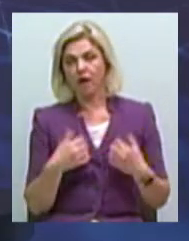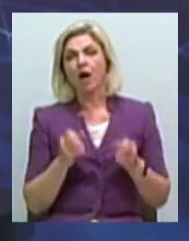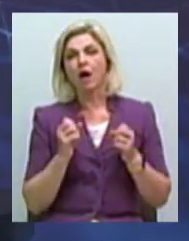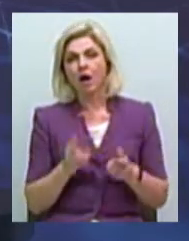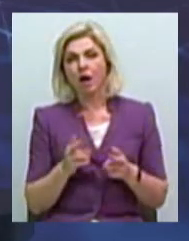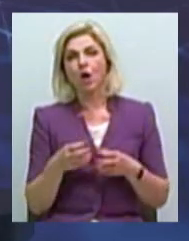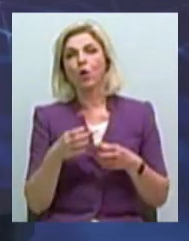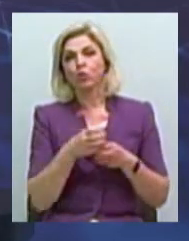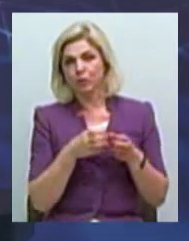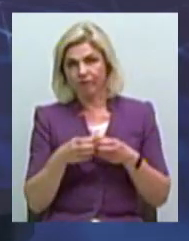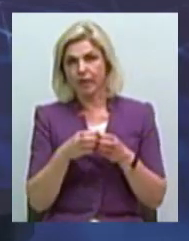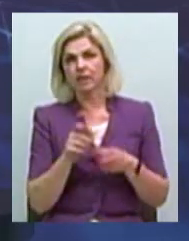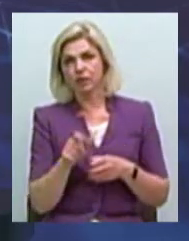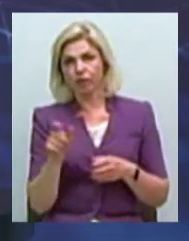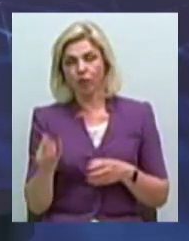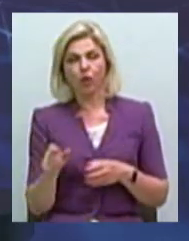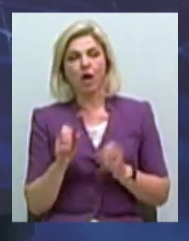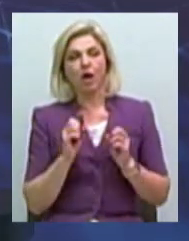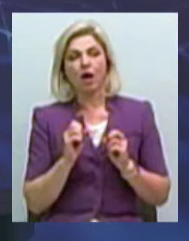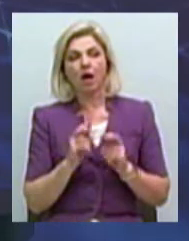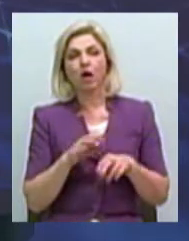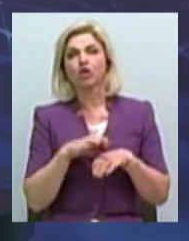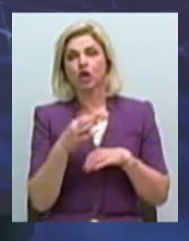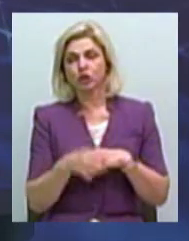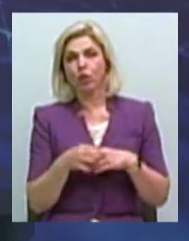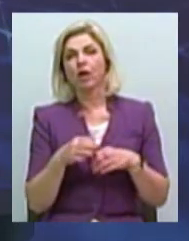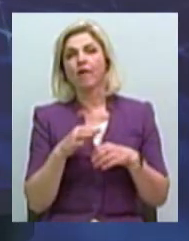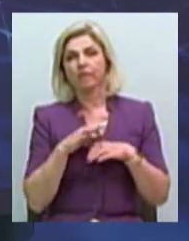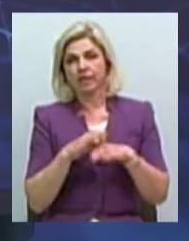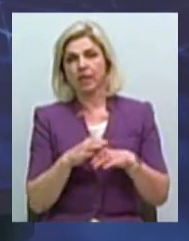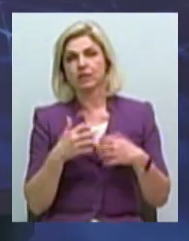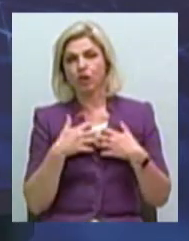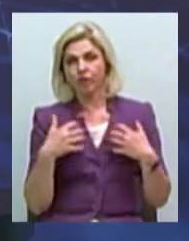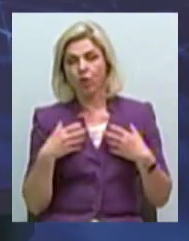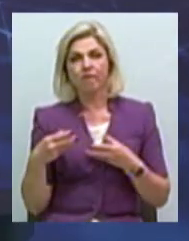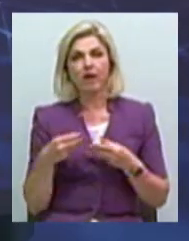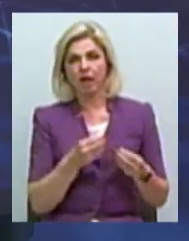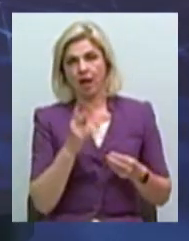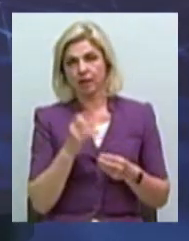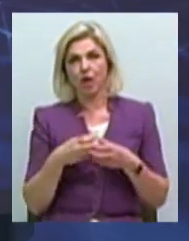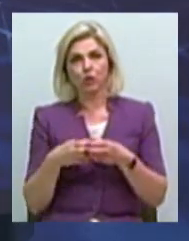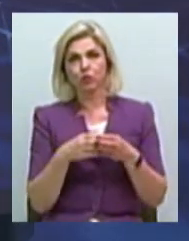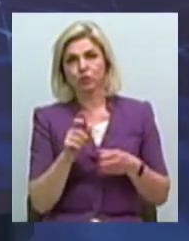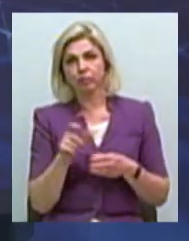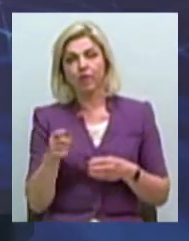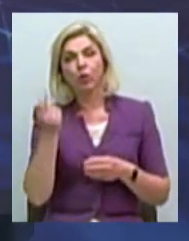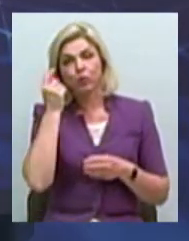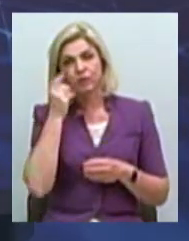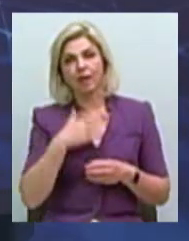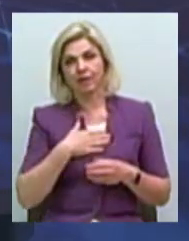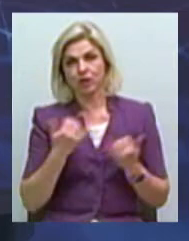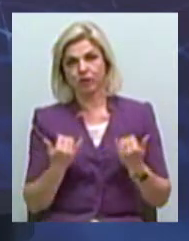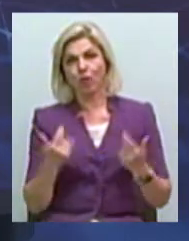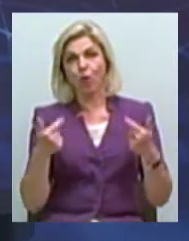Як суспільство, як жорстоке поводження із тваринами впливає на суспільство? Дізнаємось у наших сьогоднішніх